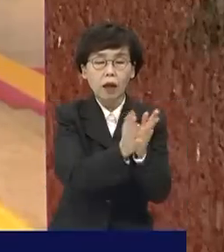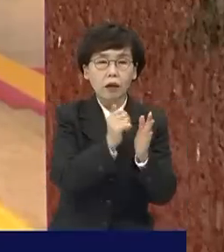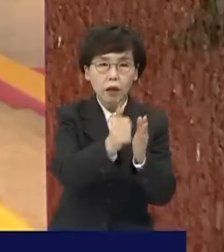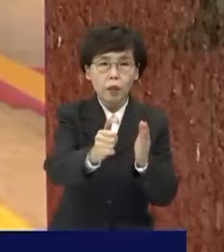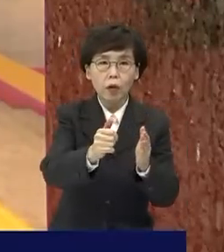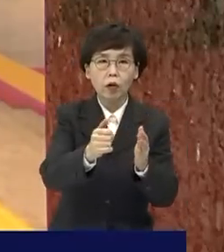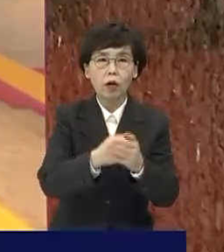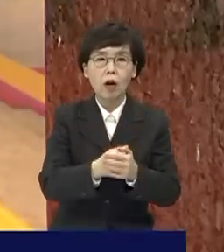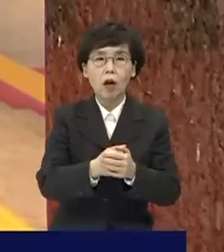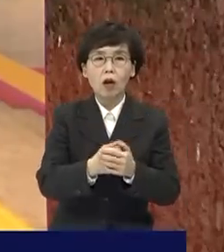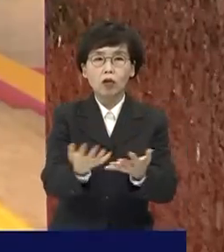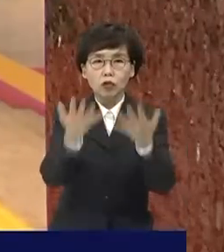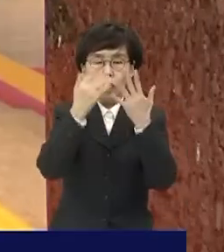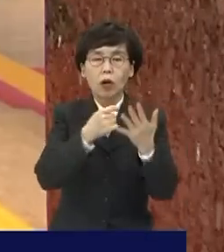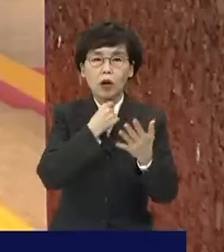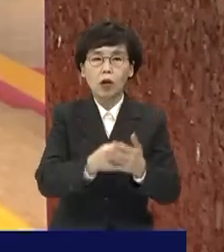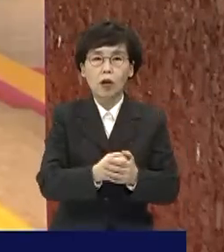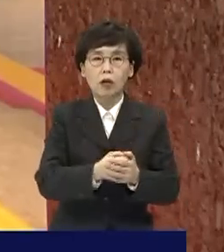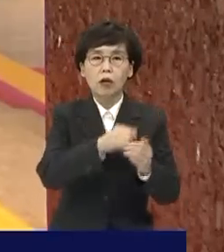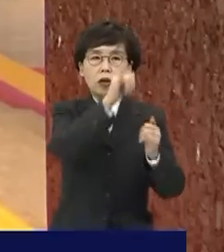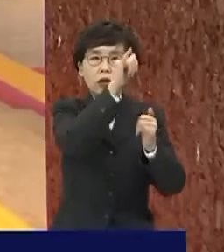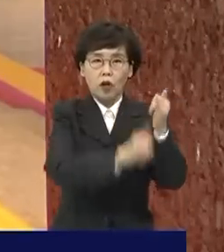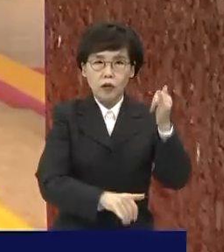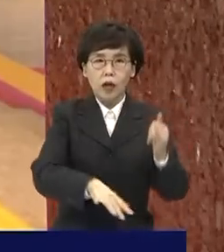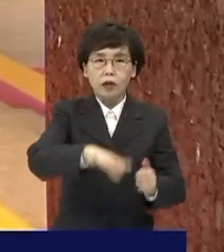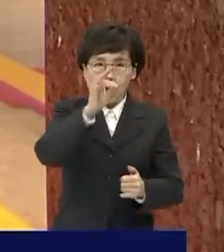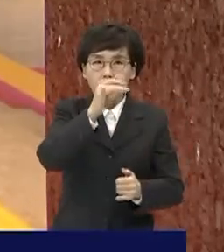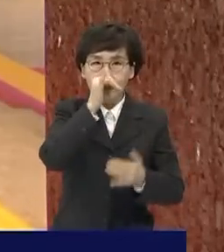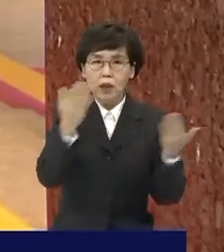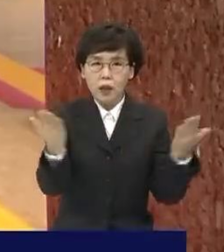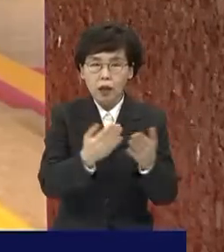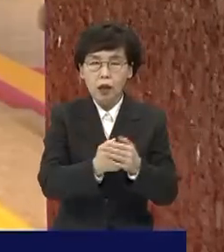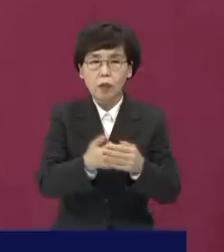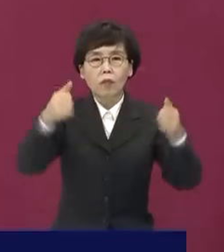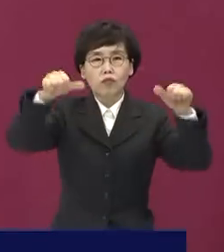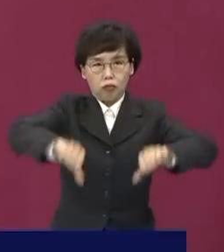사태라며 부결을 호소했습니다. 차례로 들어보시죠.